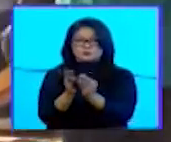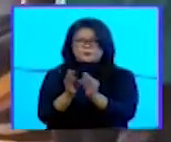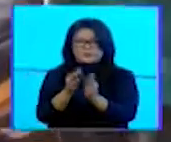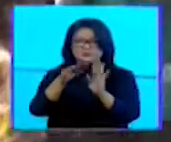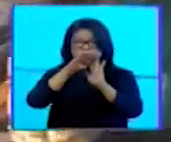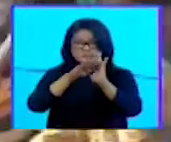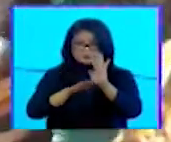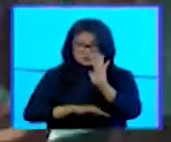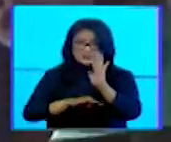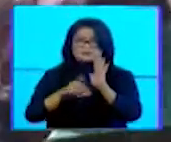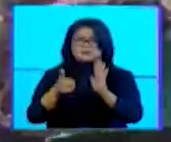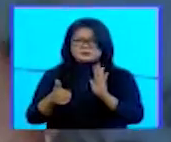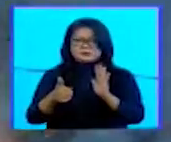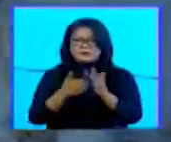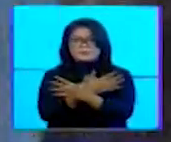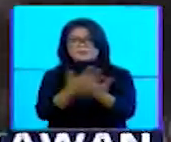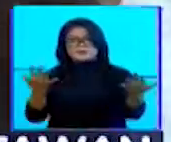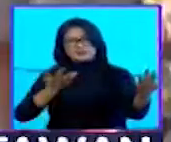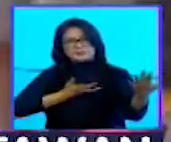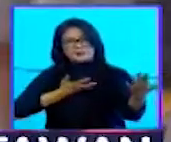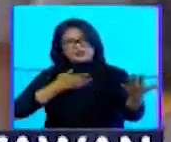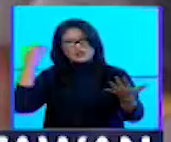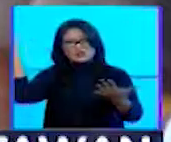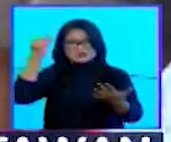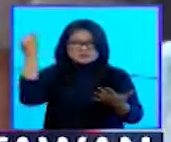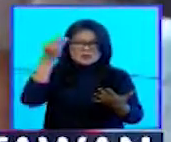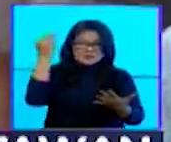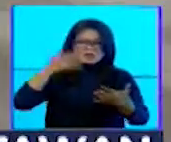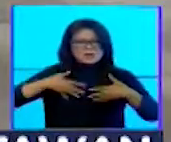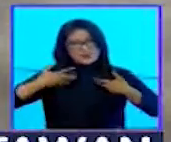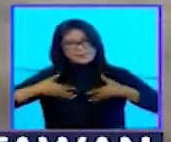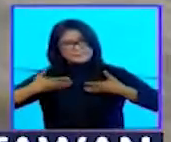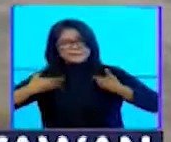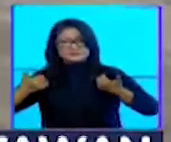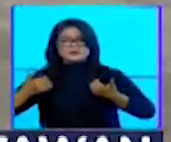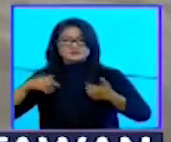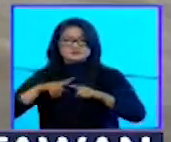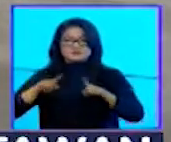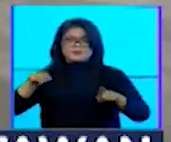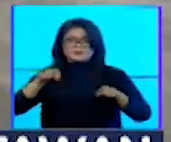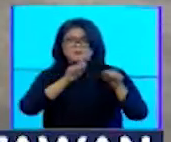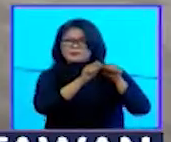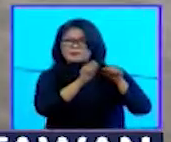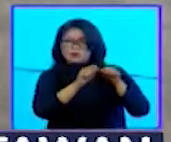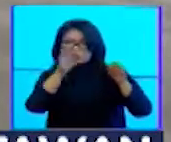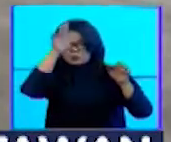Tingginya animo warga berwisata saat libur lebaran tak pelak membuat lokasi wisata dibatasi ratusan pengunjung hingga menimbulkan